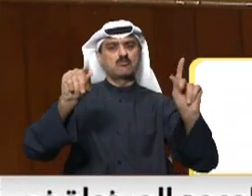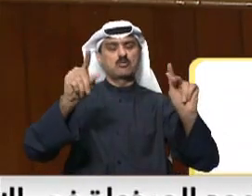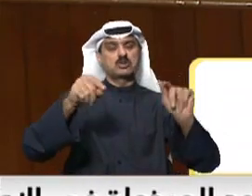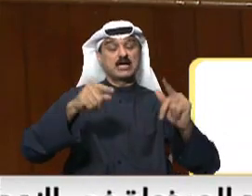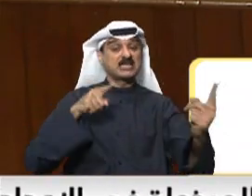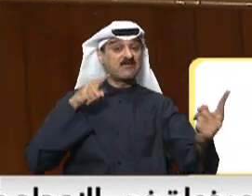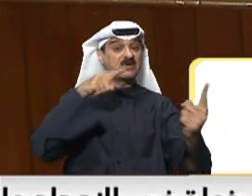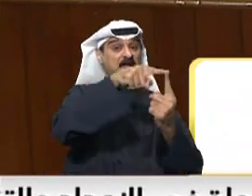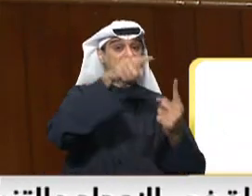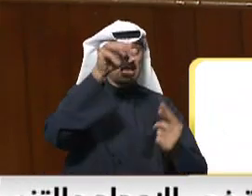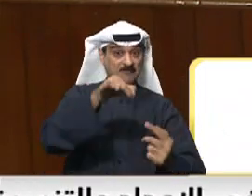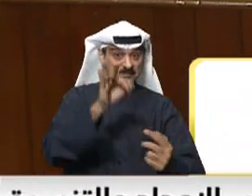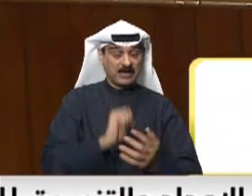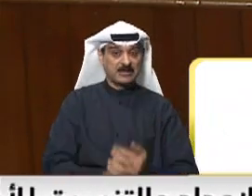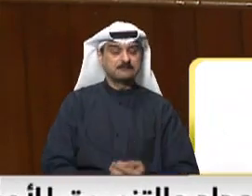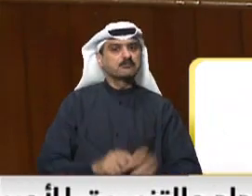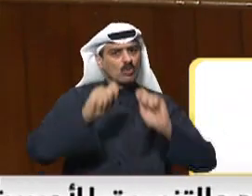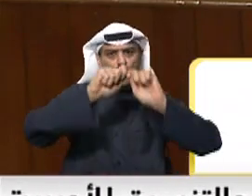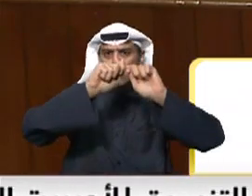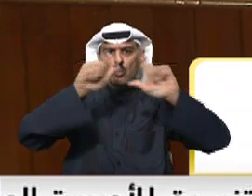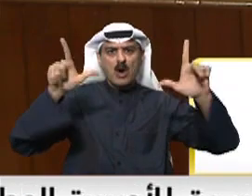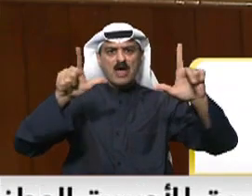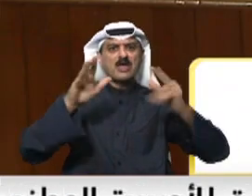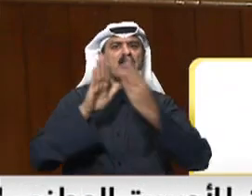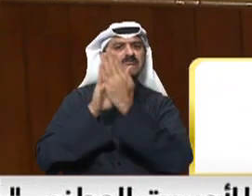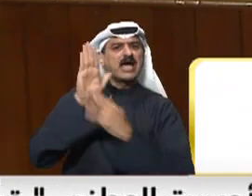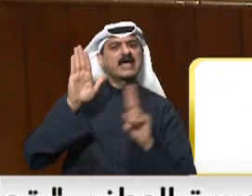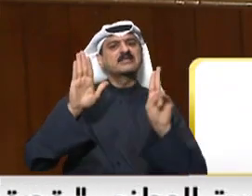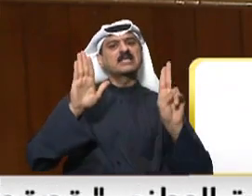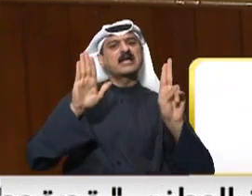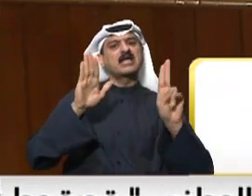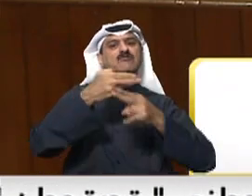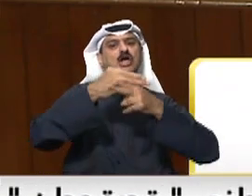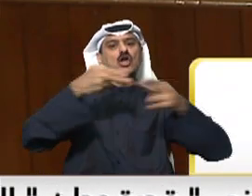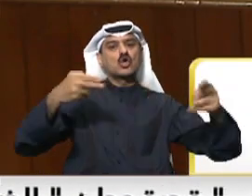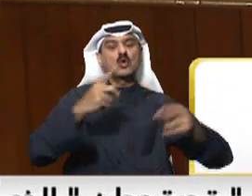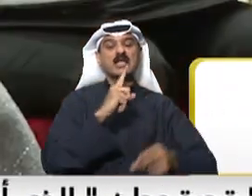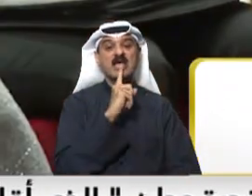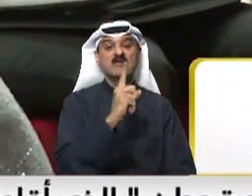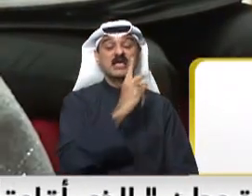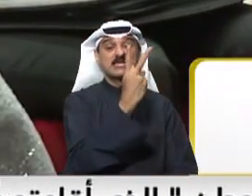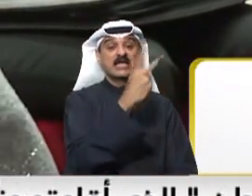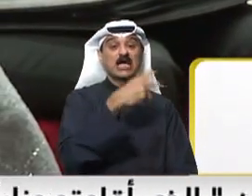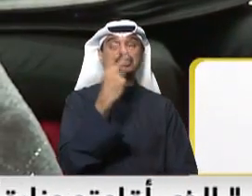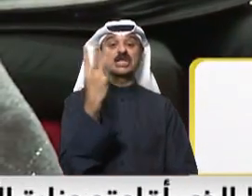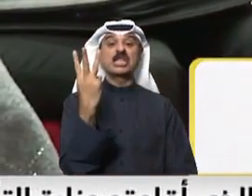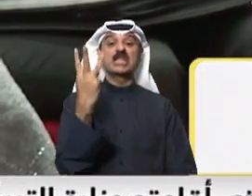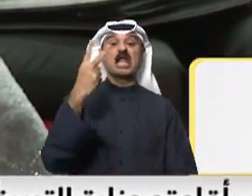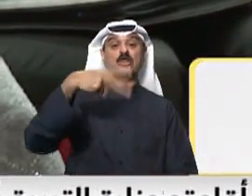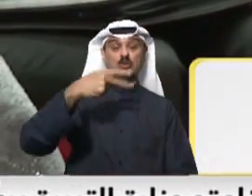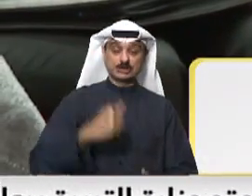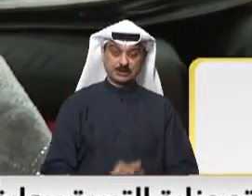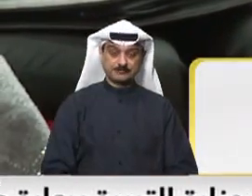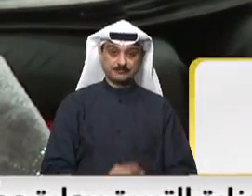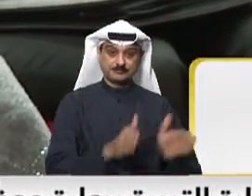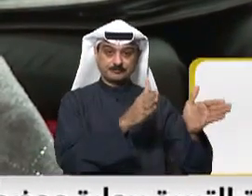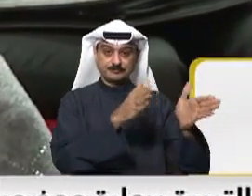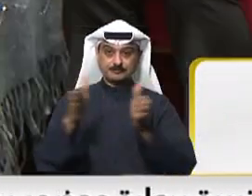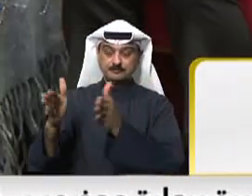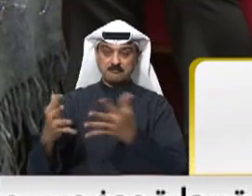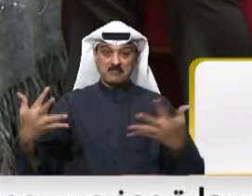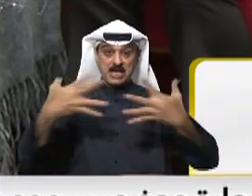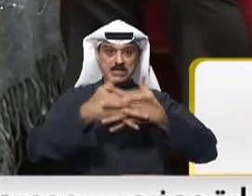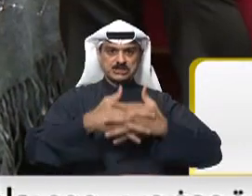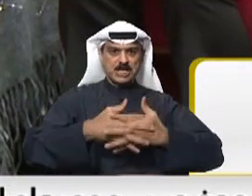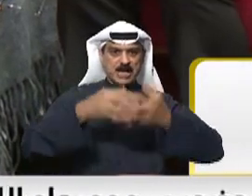الأهداف. وهذا الشيء لاحظناه بالتقرير التوعي اللي قدمته دولة الكويت عام 2023. الشراكة الحقيقية بين الأمم